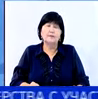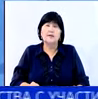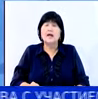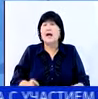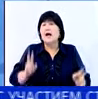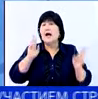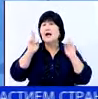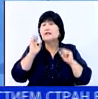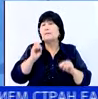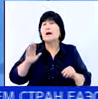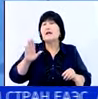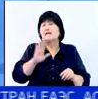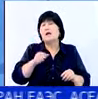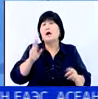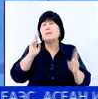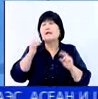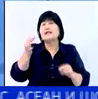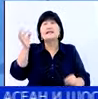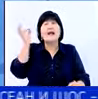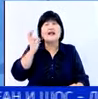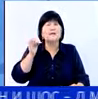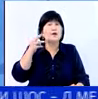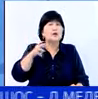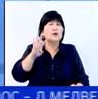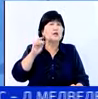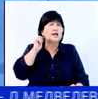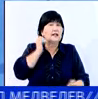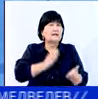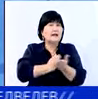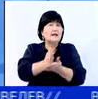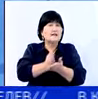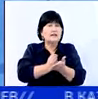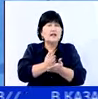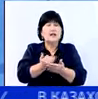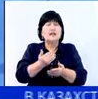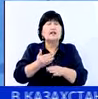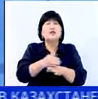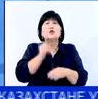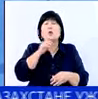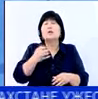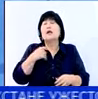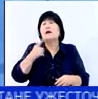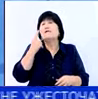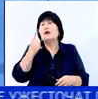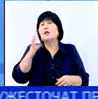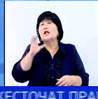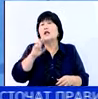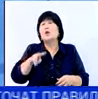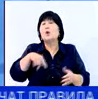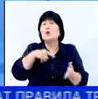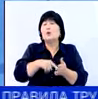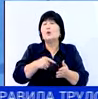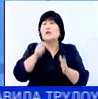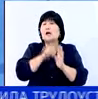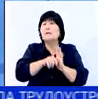Стрижка по-европейски. Парикмахер из Германии с 34-летним стажем делится опытом в Кызылорде. В одном из салонов города эксперт